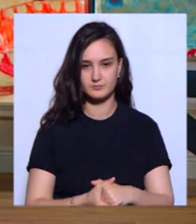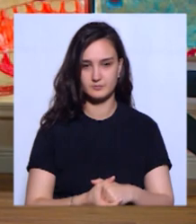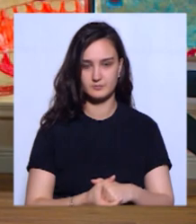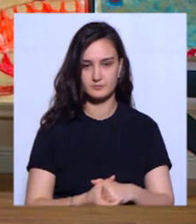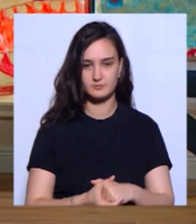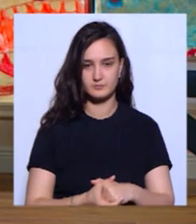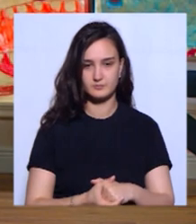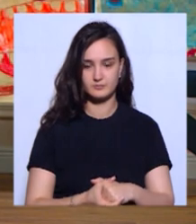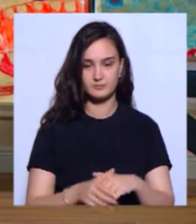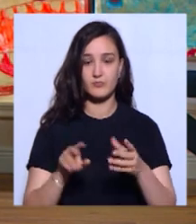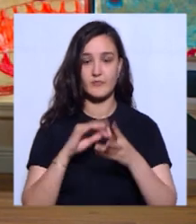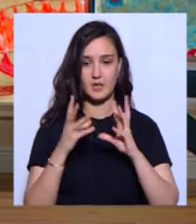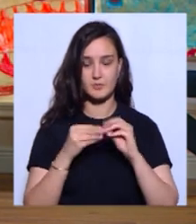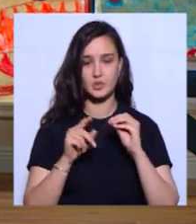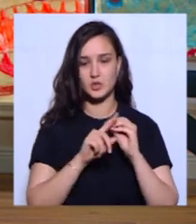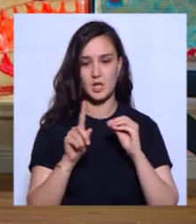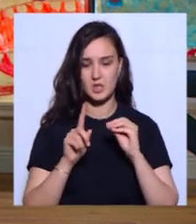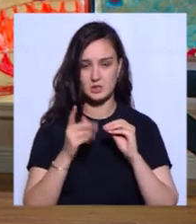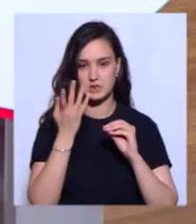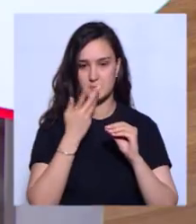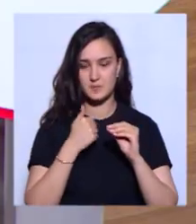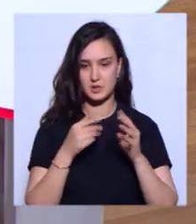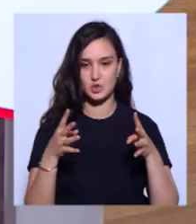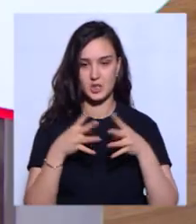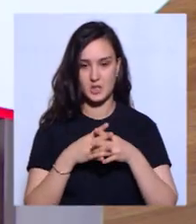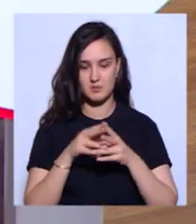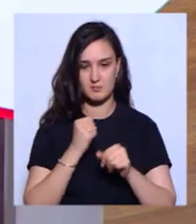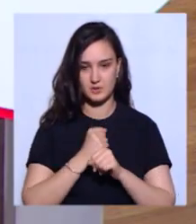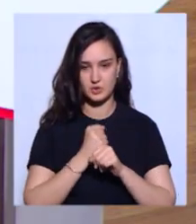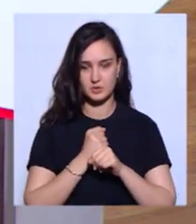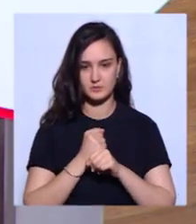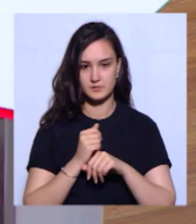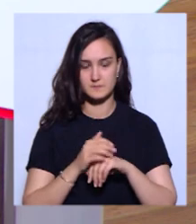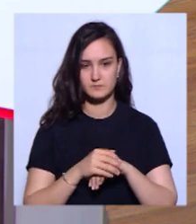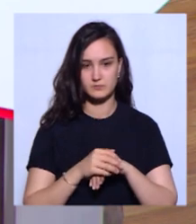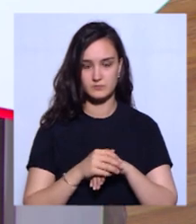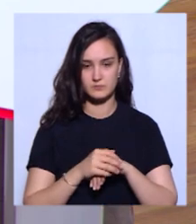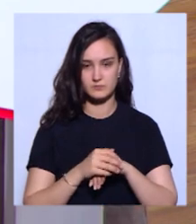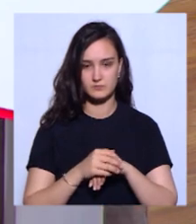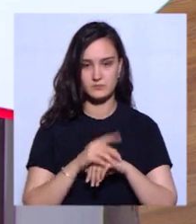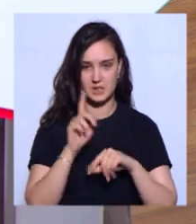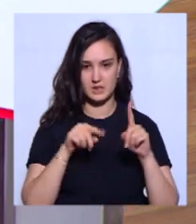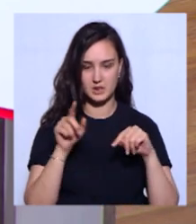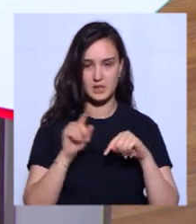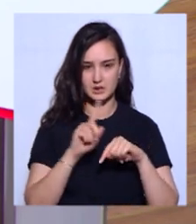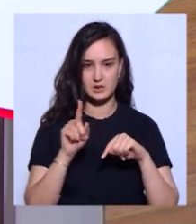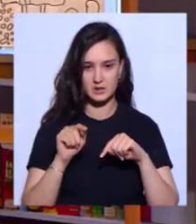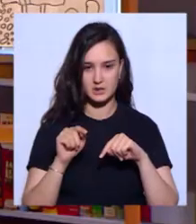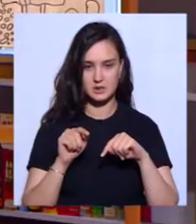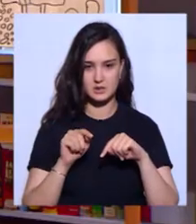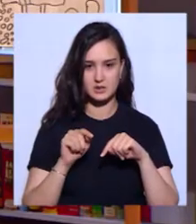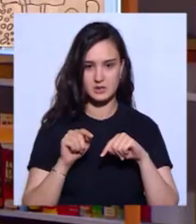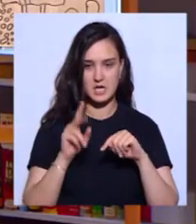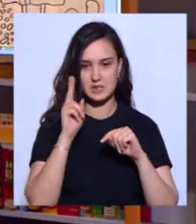ყველაფერში რაღაცის ფერის შეხამებაში, რა ვიცი? ხო, ყველა ხანდახან რა რაღაცა დილით არ იცი რასთან